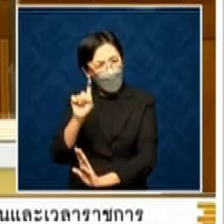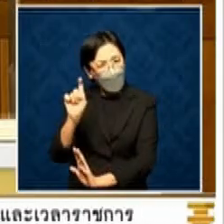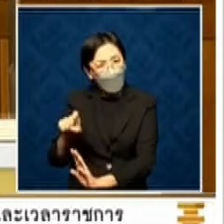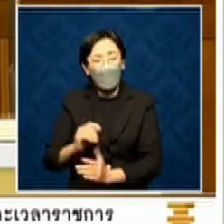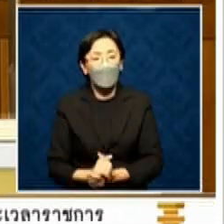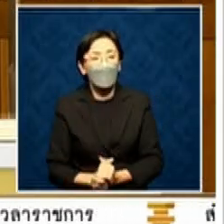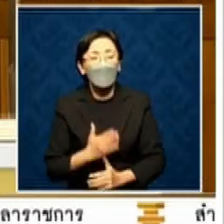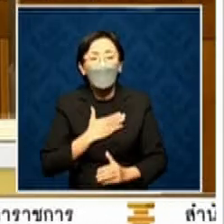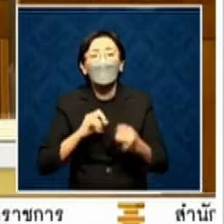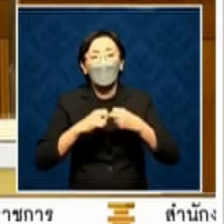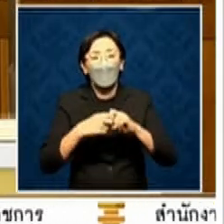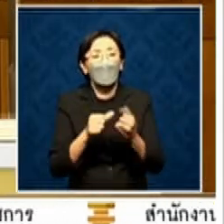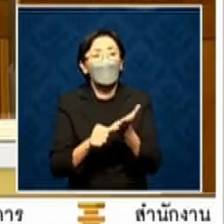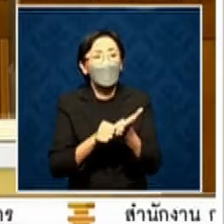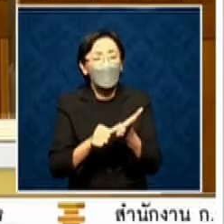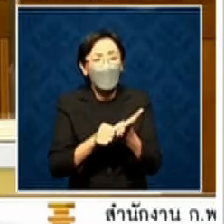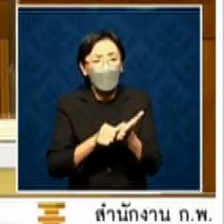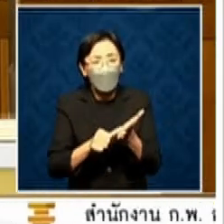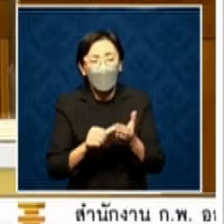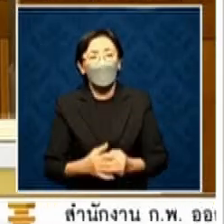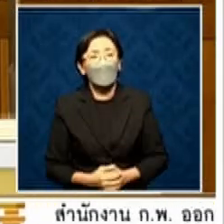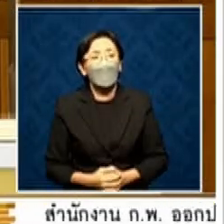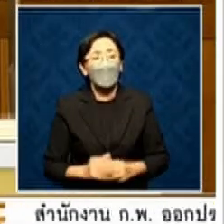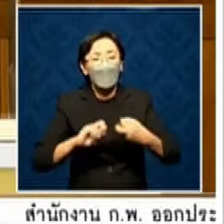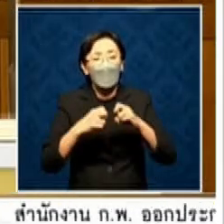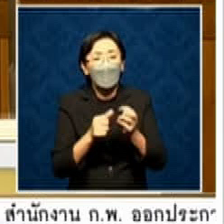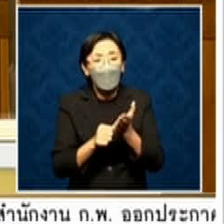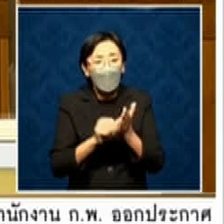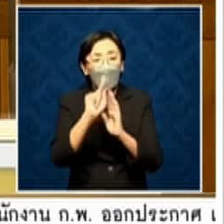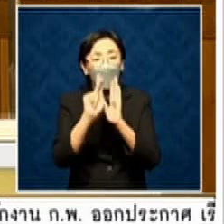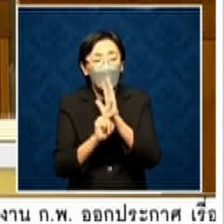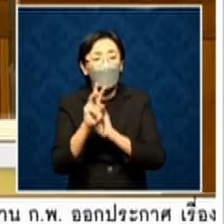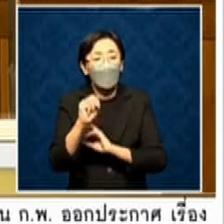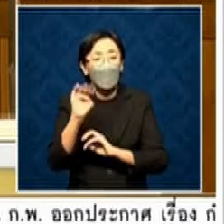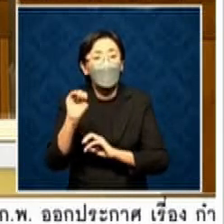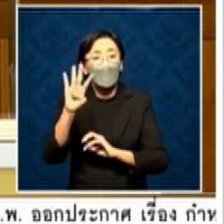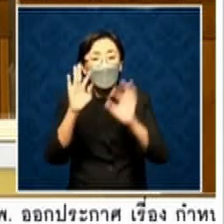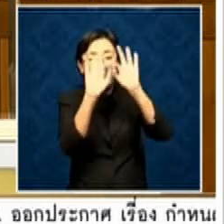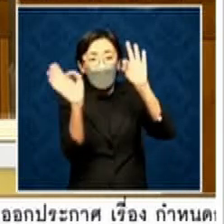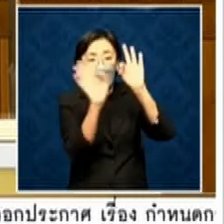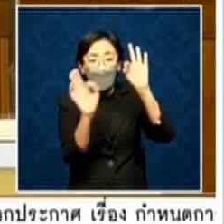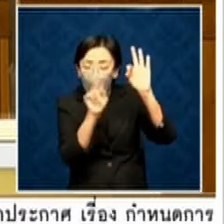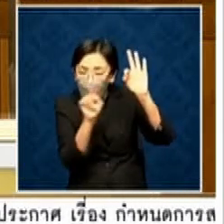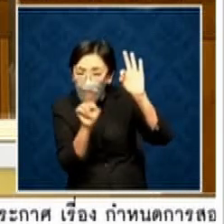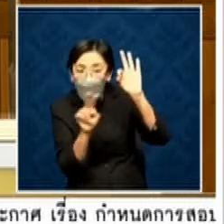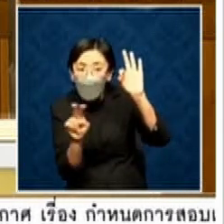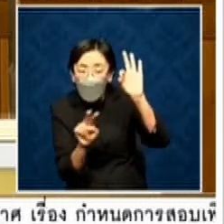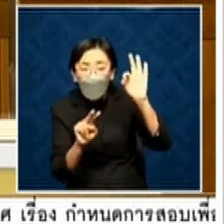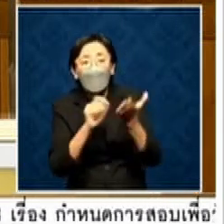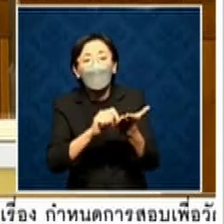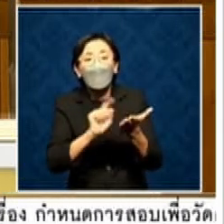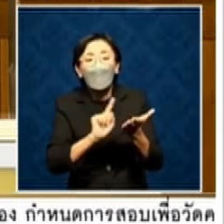ฐบาลเป็นความคิดที่มีประโยชน์ที่จะนำไปดำเนินการต่อแล้วก็ภายหลัง นี่เดี๋ยวประโยคมาตรฐานเลยนะฟังตวัดระวังเดี๋ยวเ